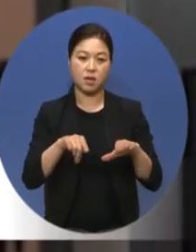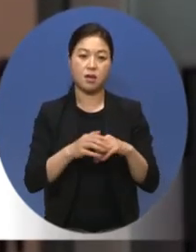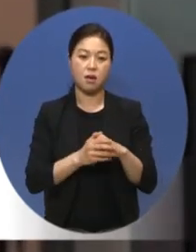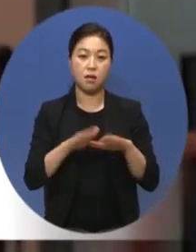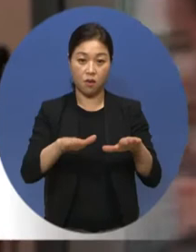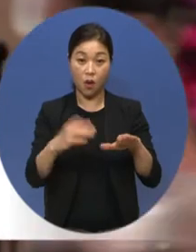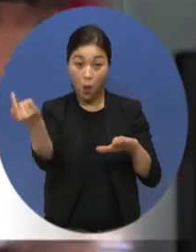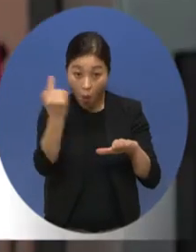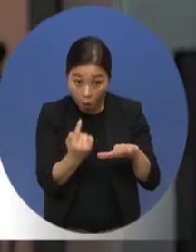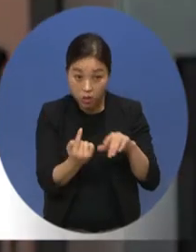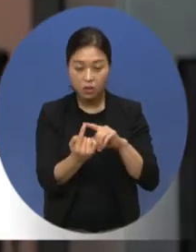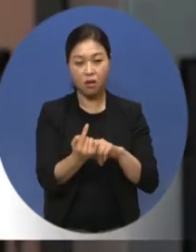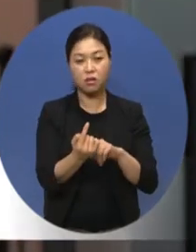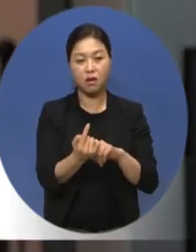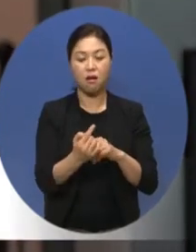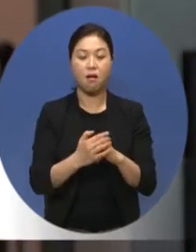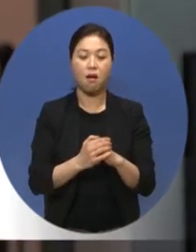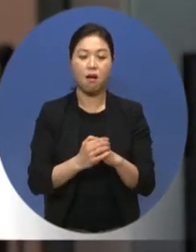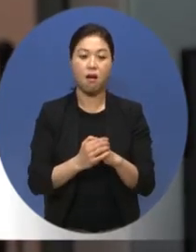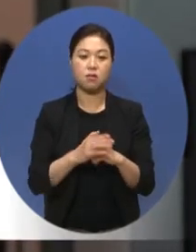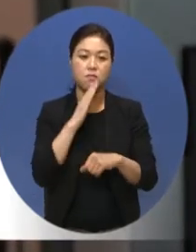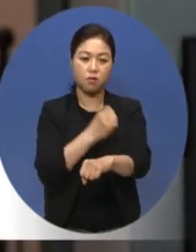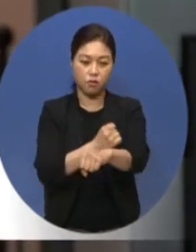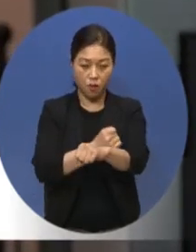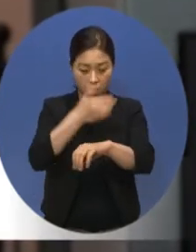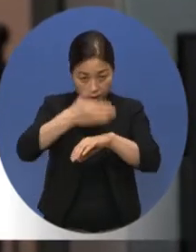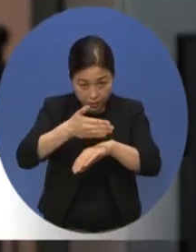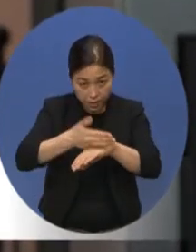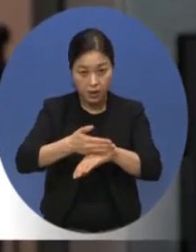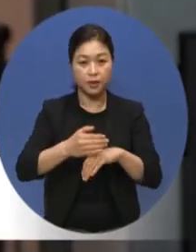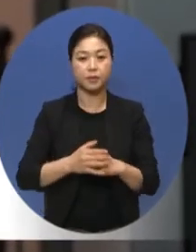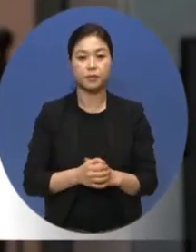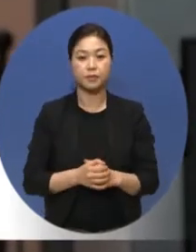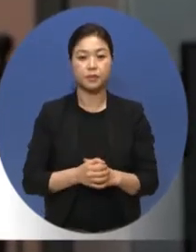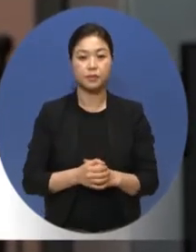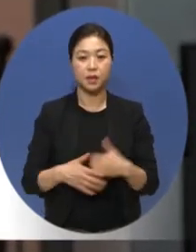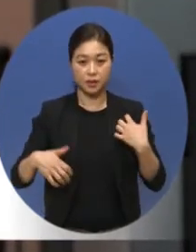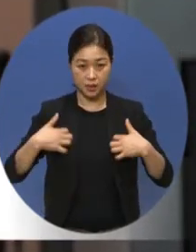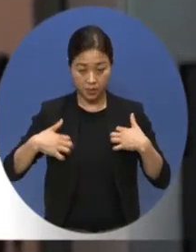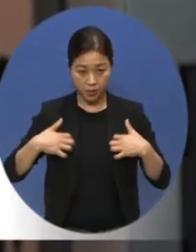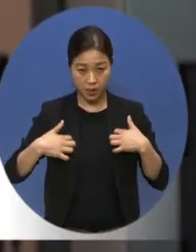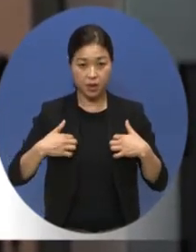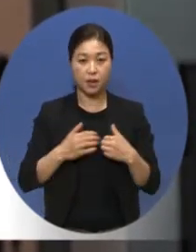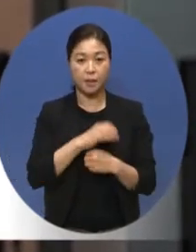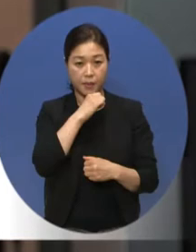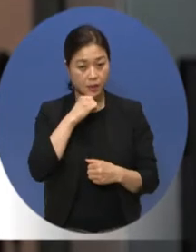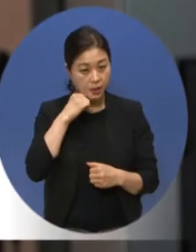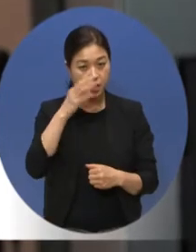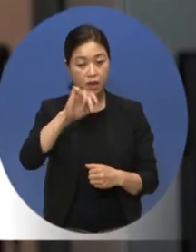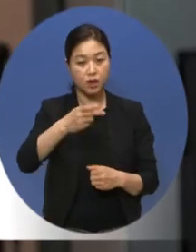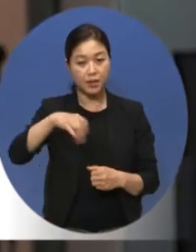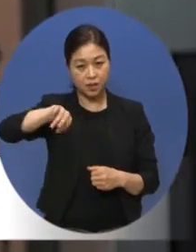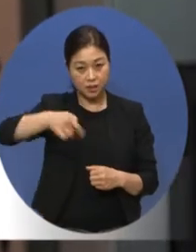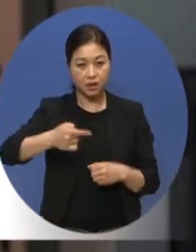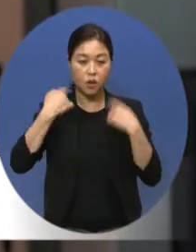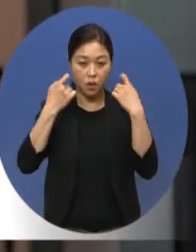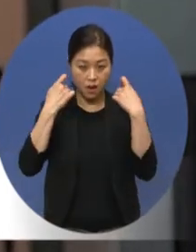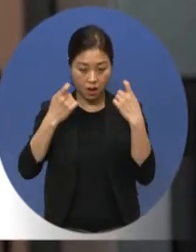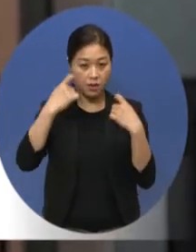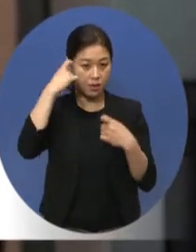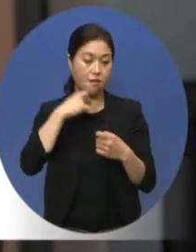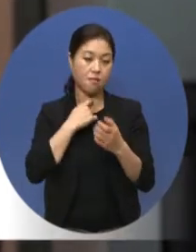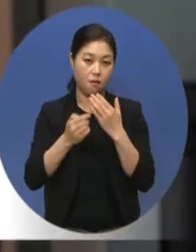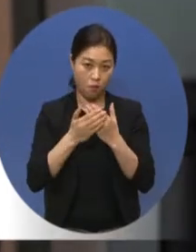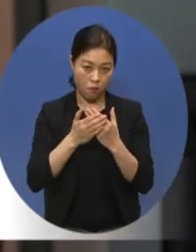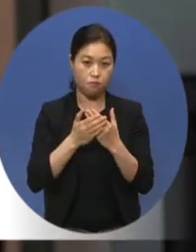것에 대해서 보리숙에서 대단히 감사의 말씀을 드리고 즐겁게 맛있게 앨리스 감각을